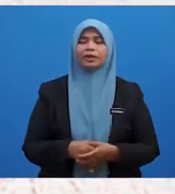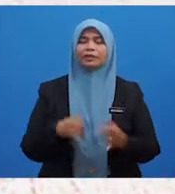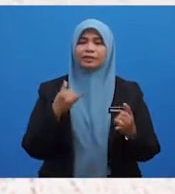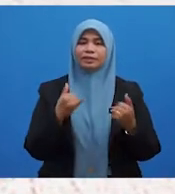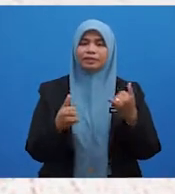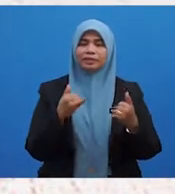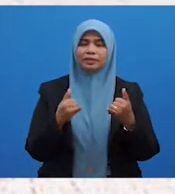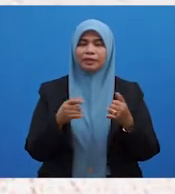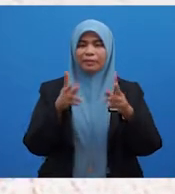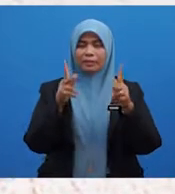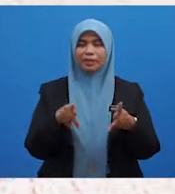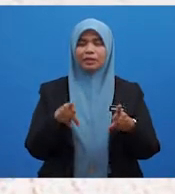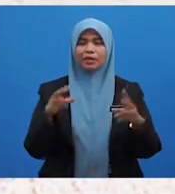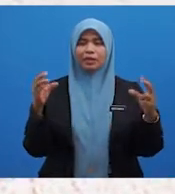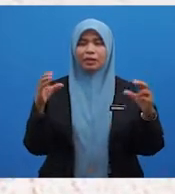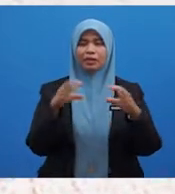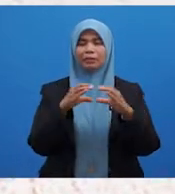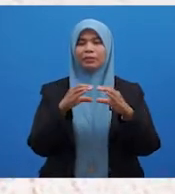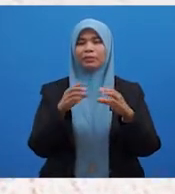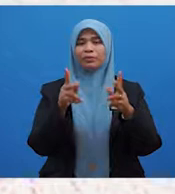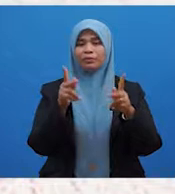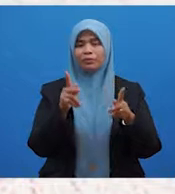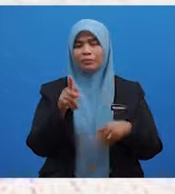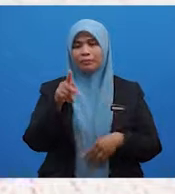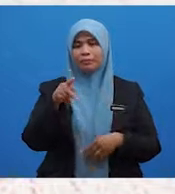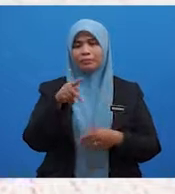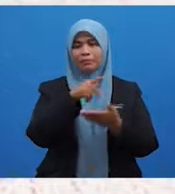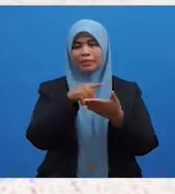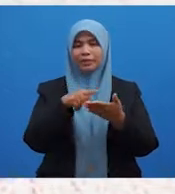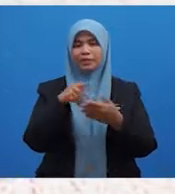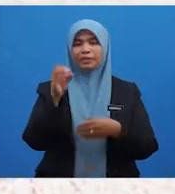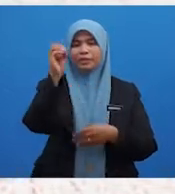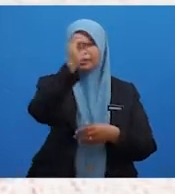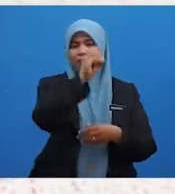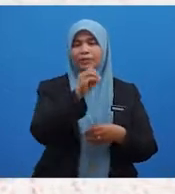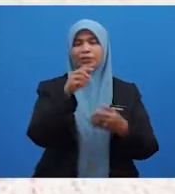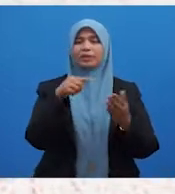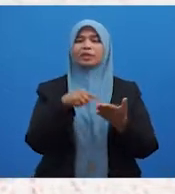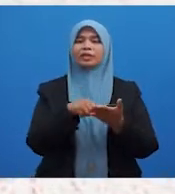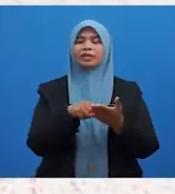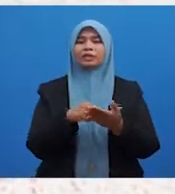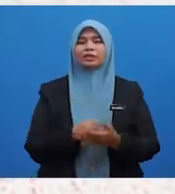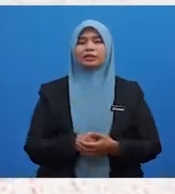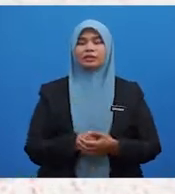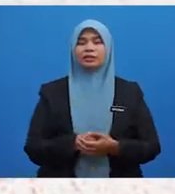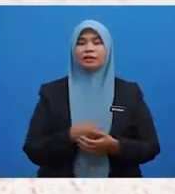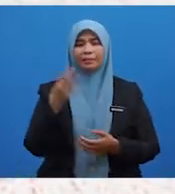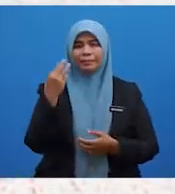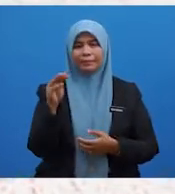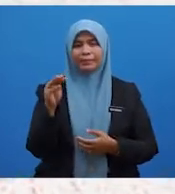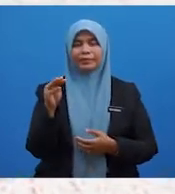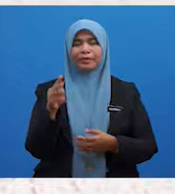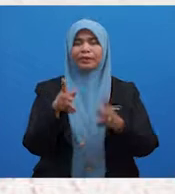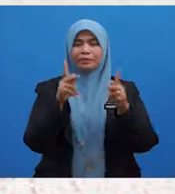Jika pelajar menggabungkan peta buih ini menjadi peta buih berganda,